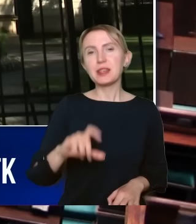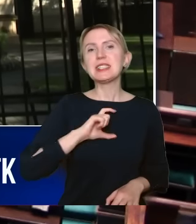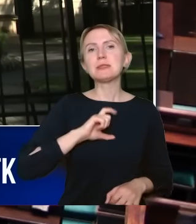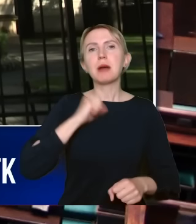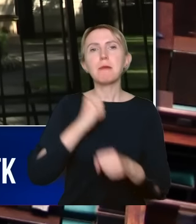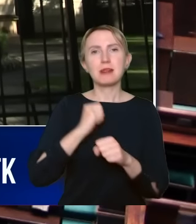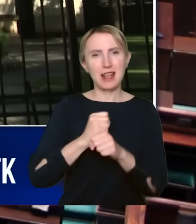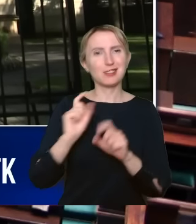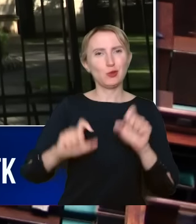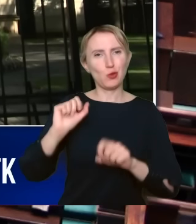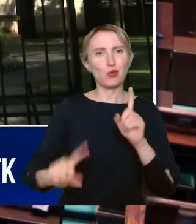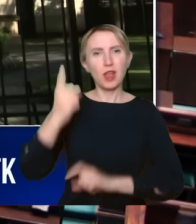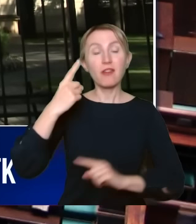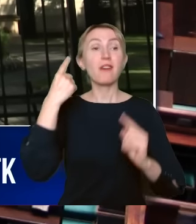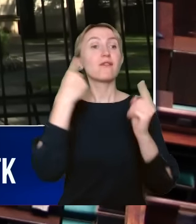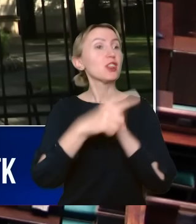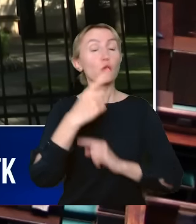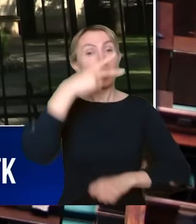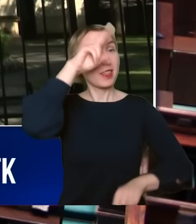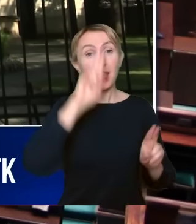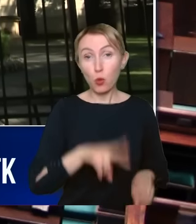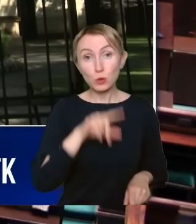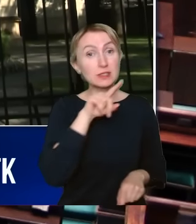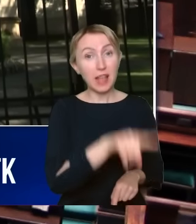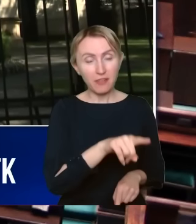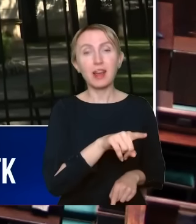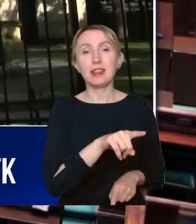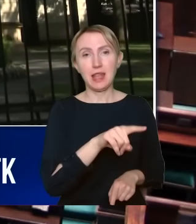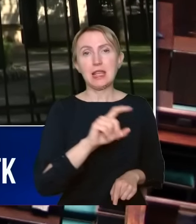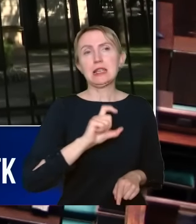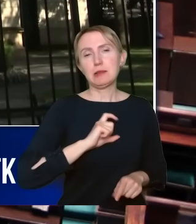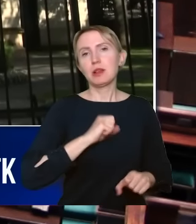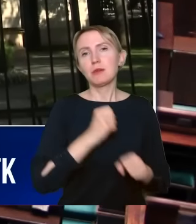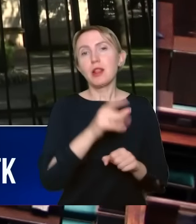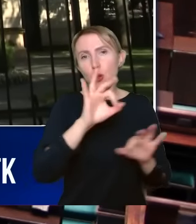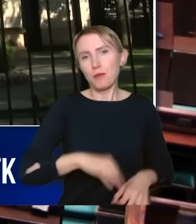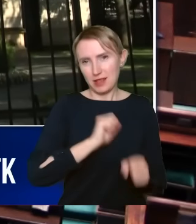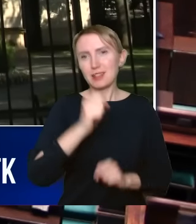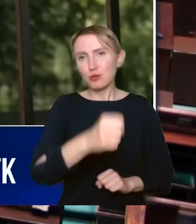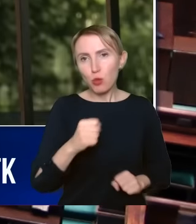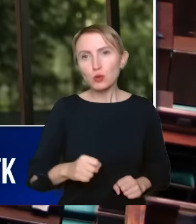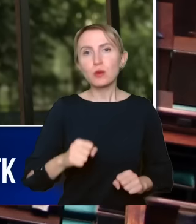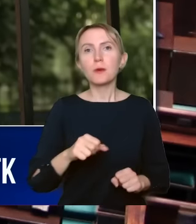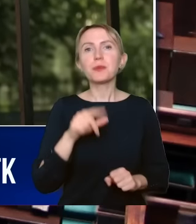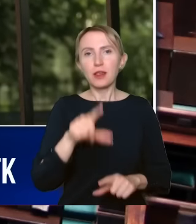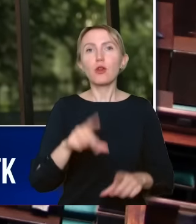przesłała do tej nieuznawanej, choć tej, która stwierdziła, że pan jest posłem i to ważnie wybranym.